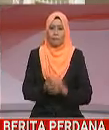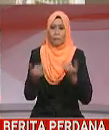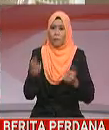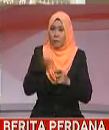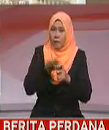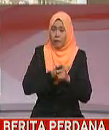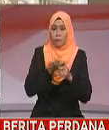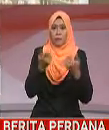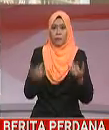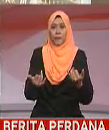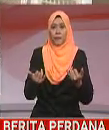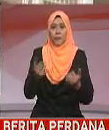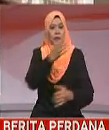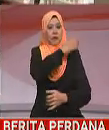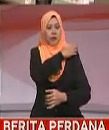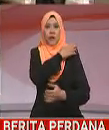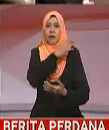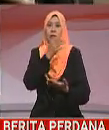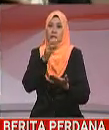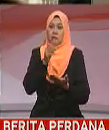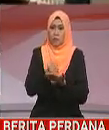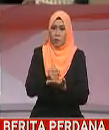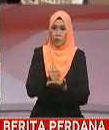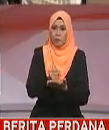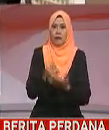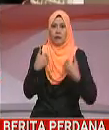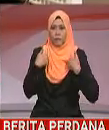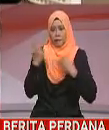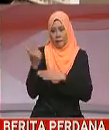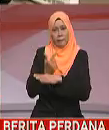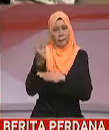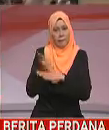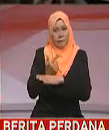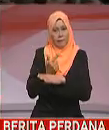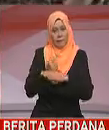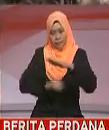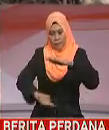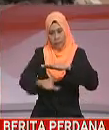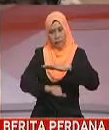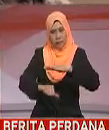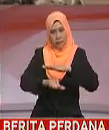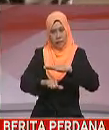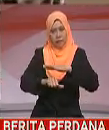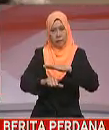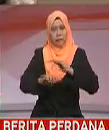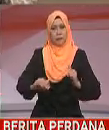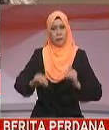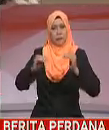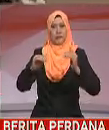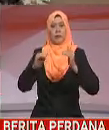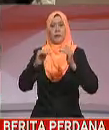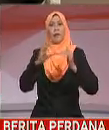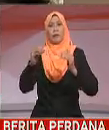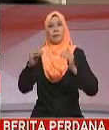imigresen yang menjadi pegawai imigresen, dia perlu melalui beberapa fasa latihan. daripada asas, kemudian yang pertengahan dan